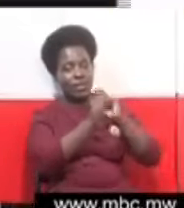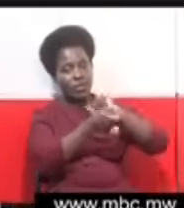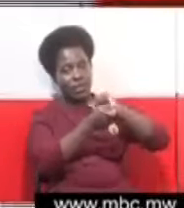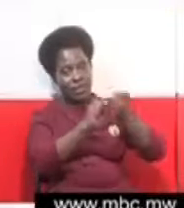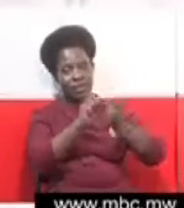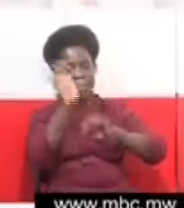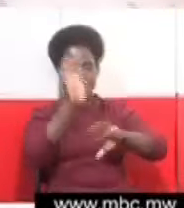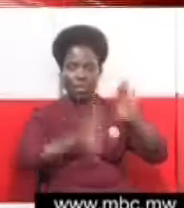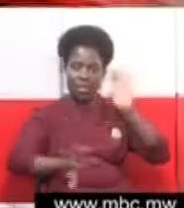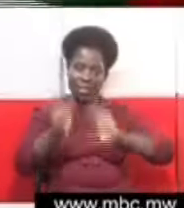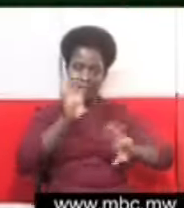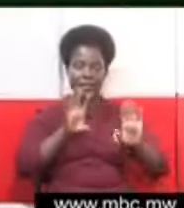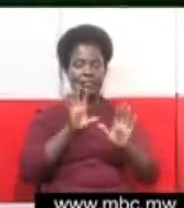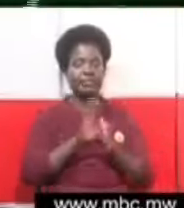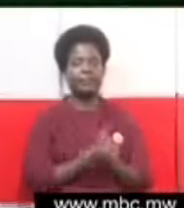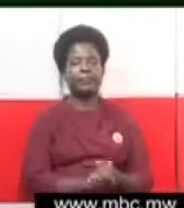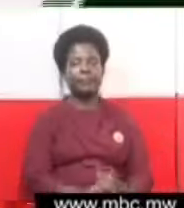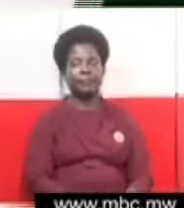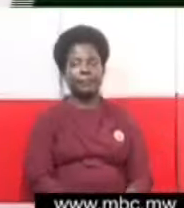nyengo.